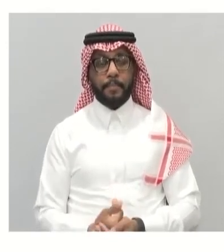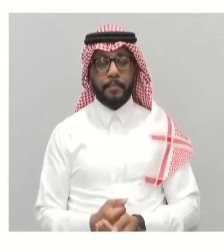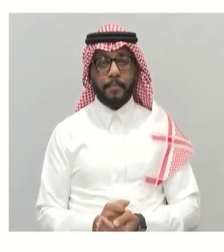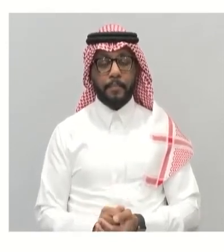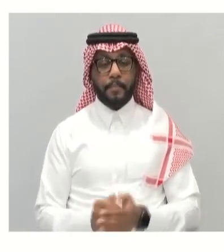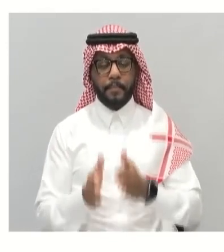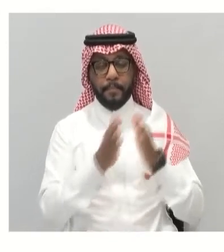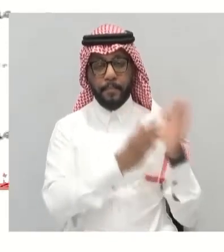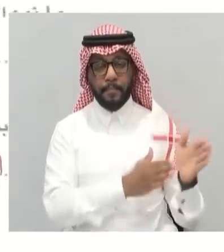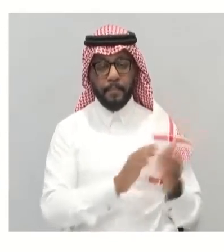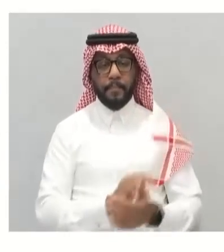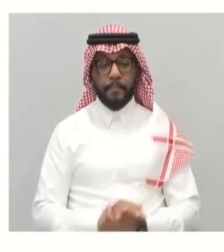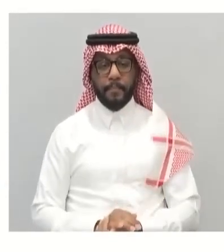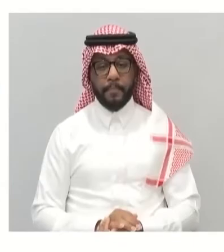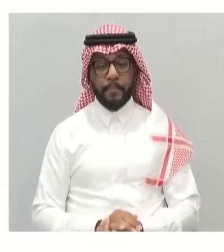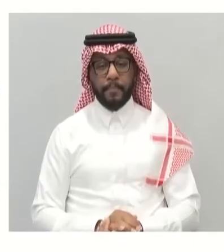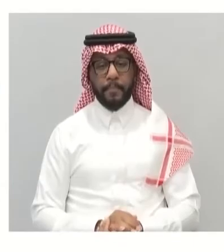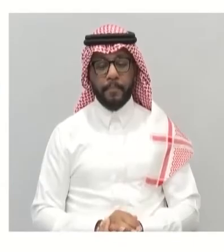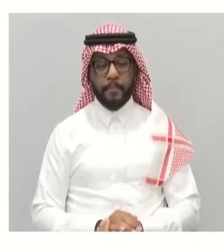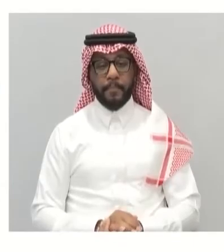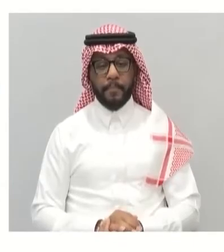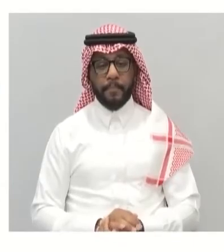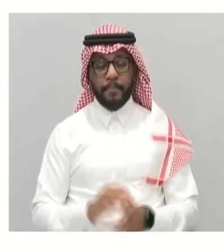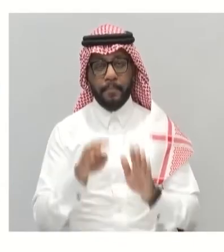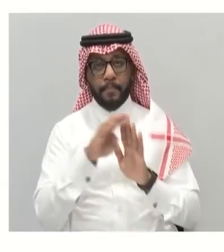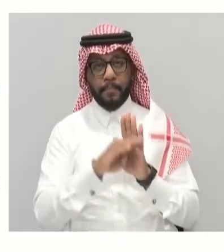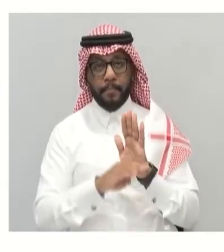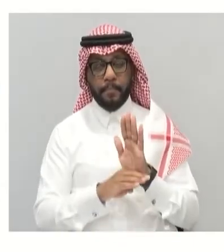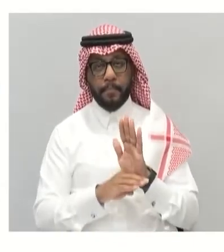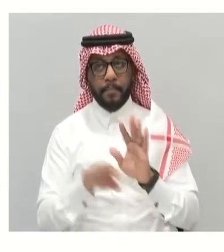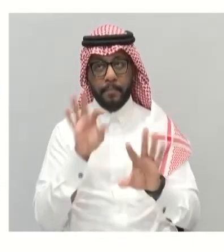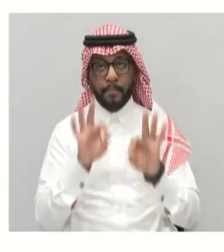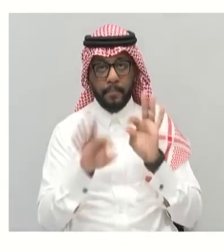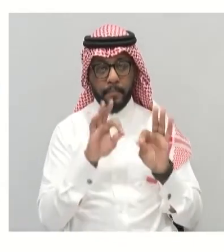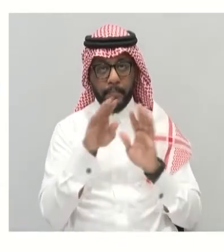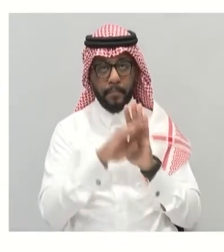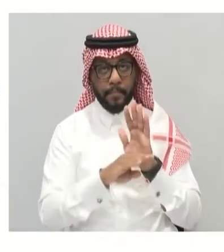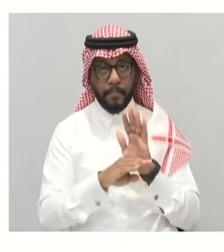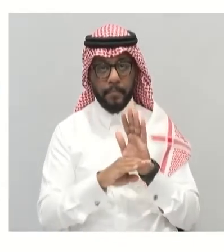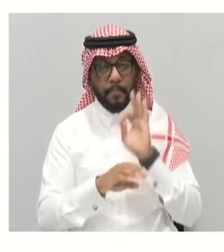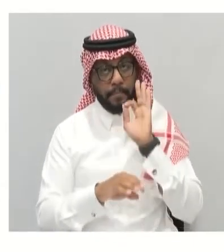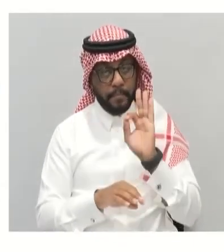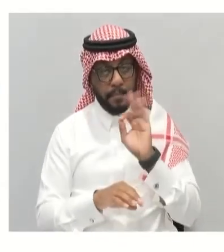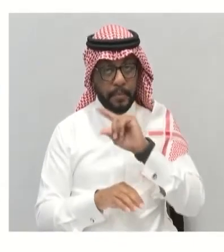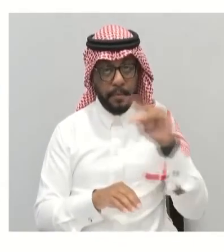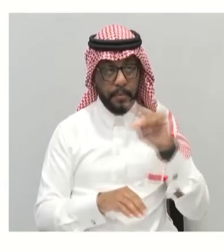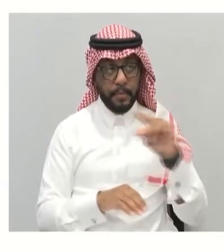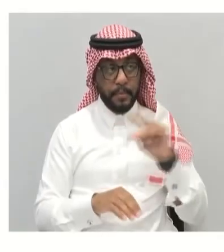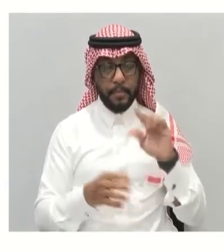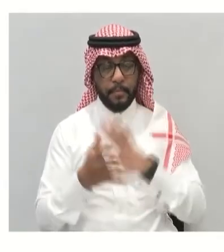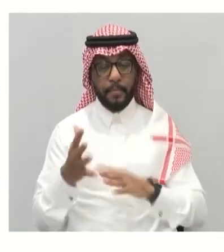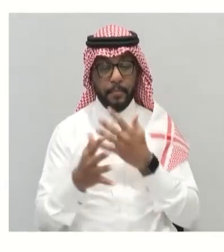هو الرابط هنا في هذه الامثله يقول صنف الاحوال في الامثله الاتيه حسب انواعها في الجدول